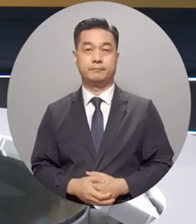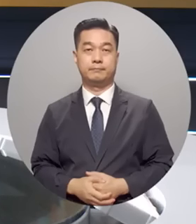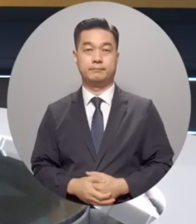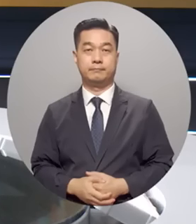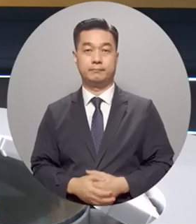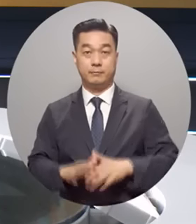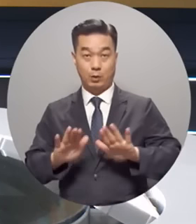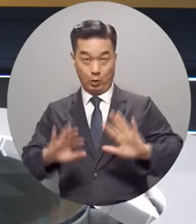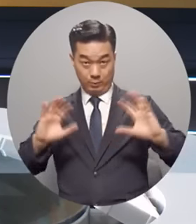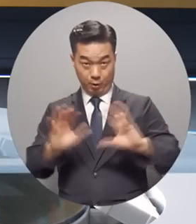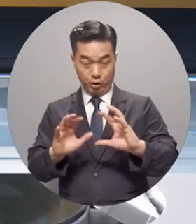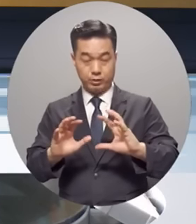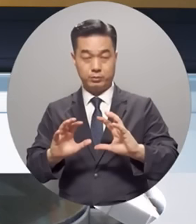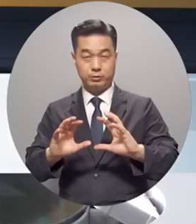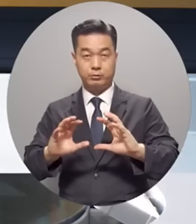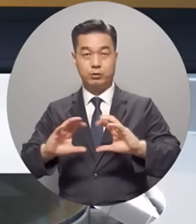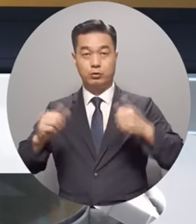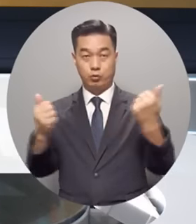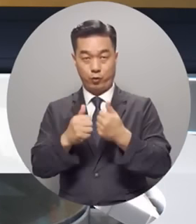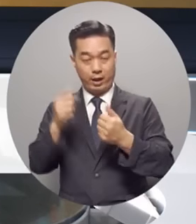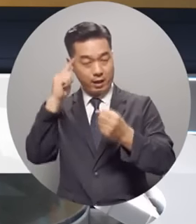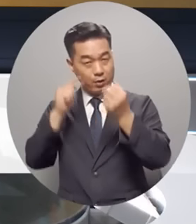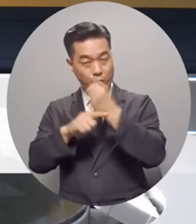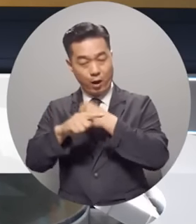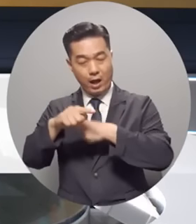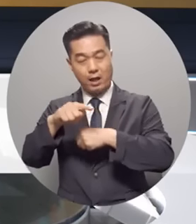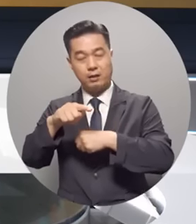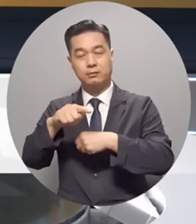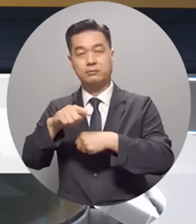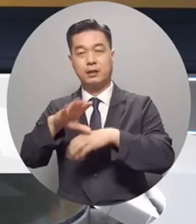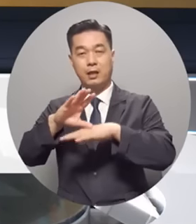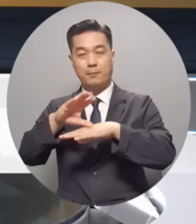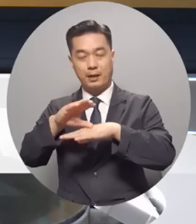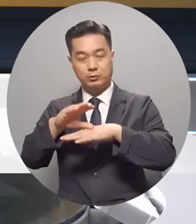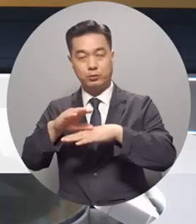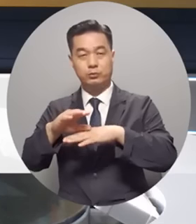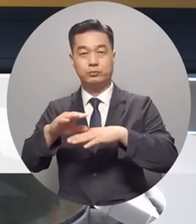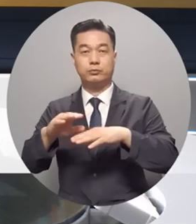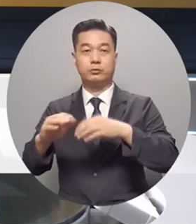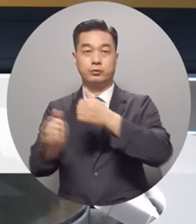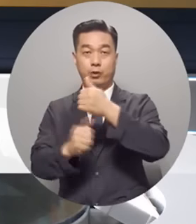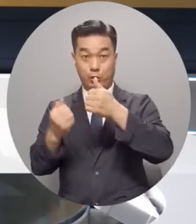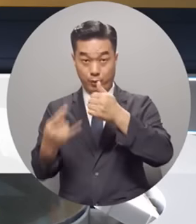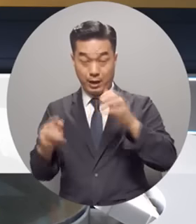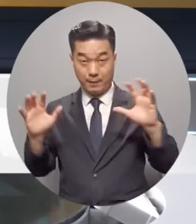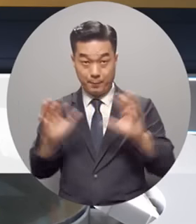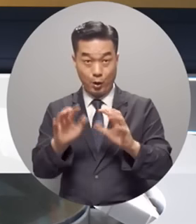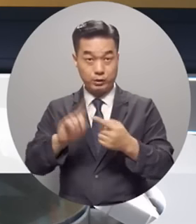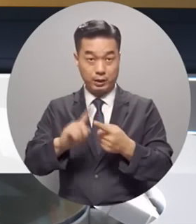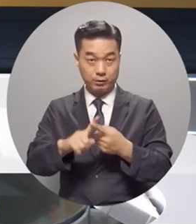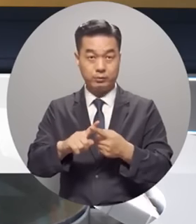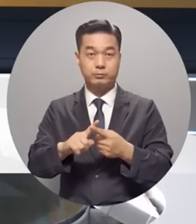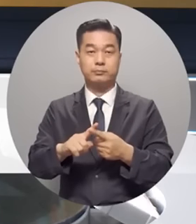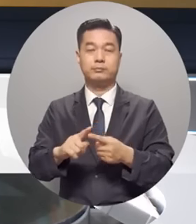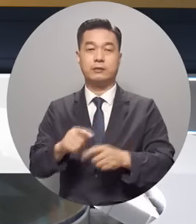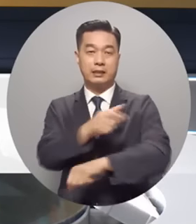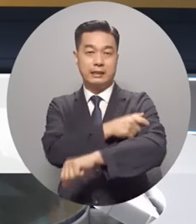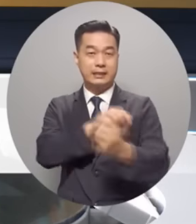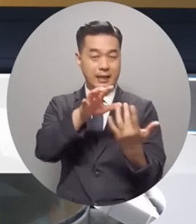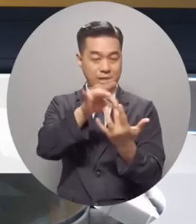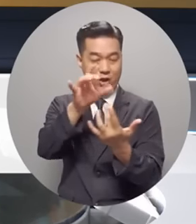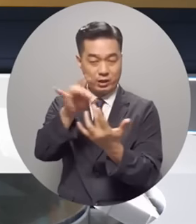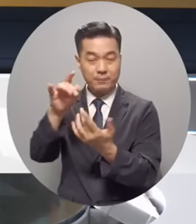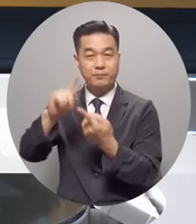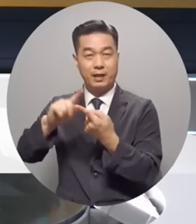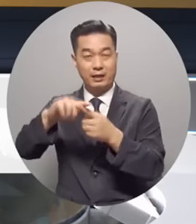오늘 열린 국회 과방위의 청문회에선 방송통신위원회의 공영방송 이사진 선임 과정을 둘러싼 공방이